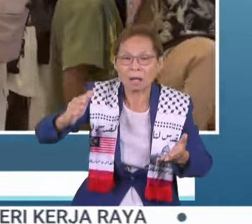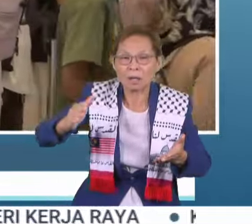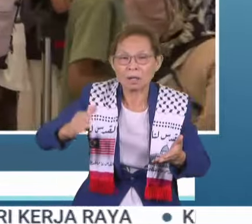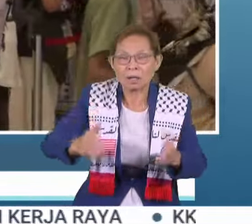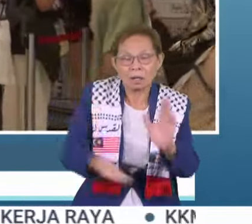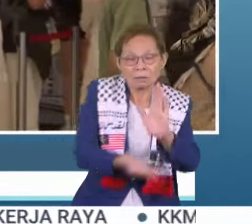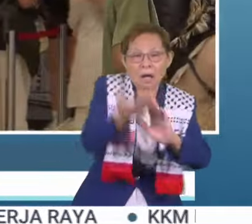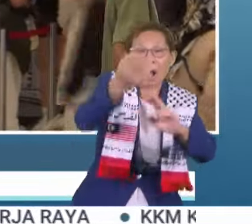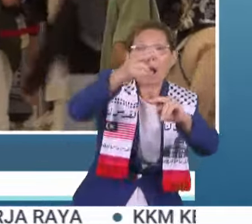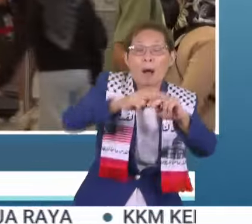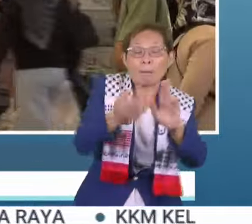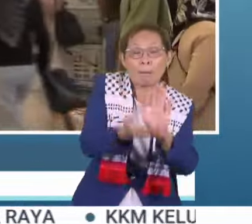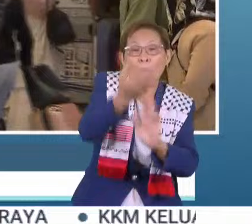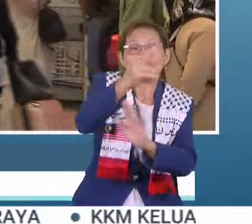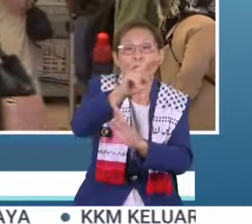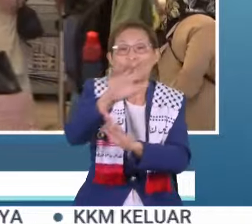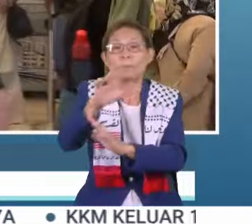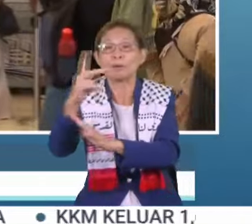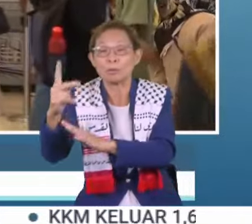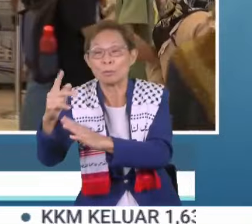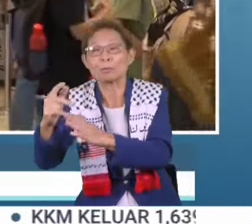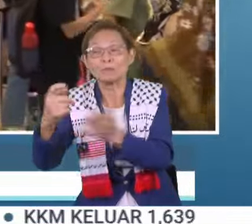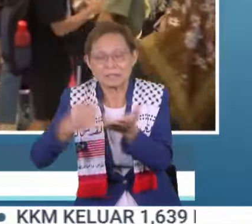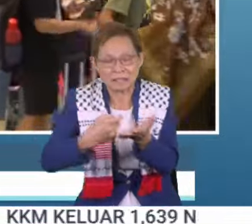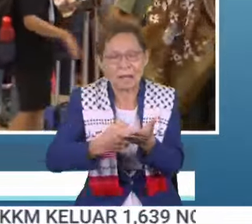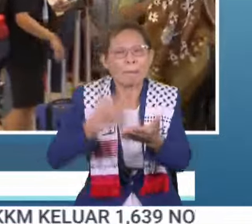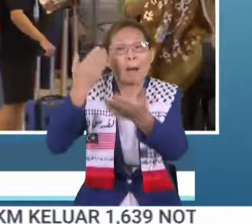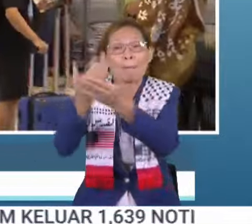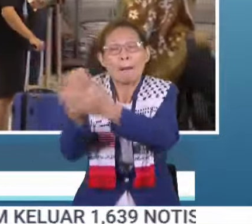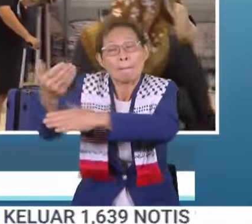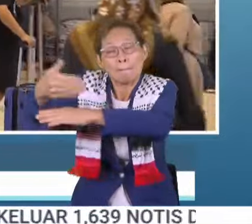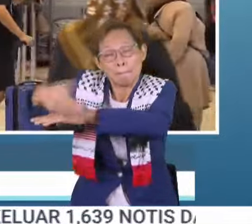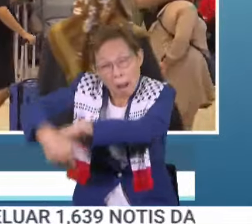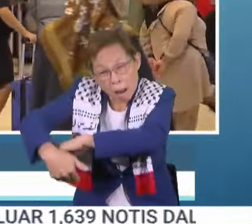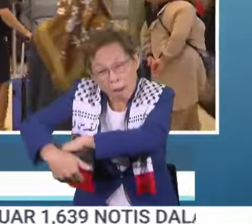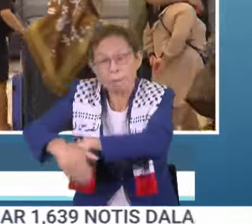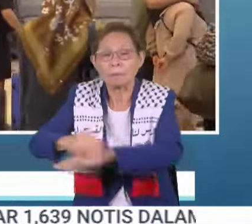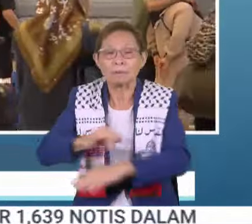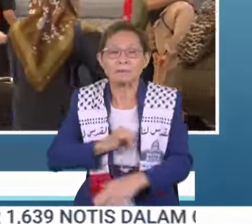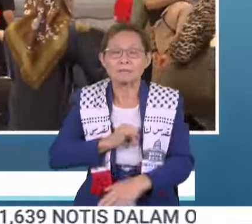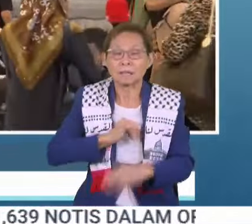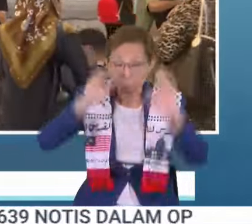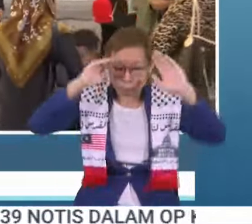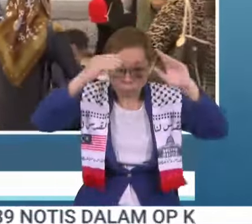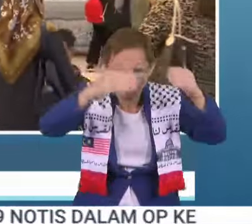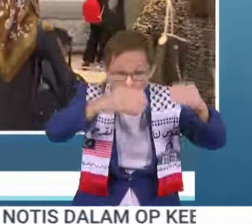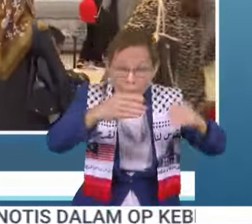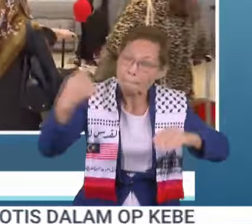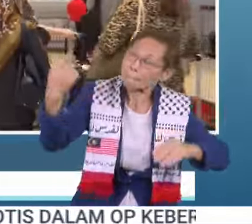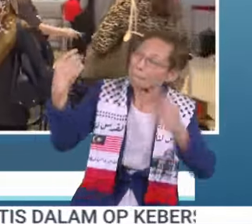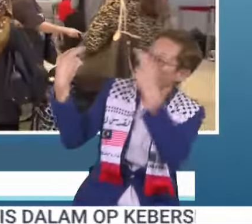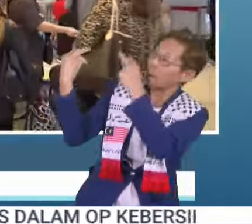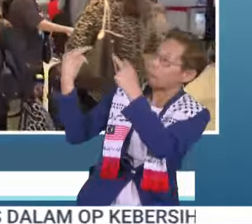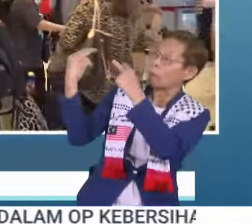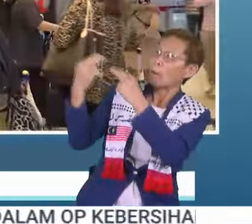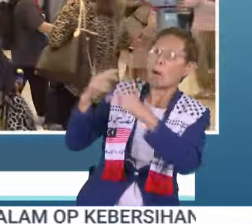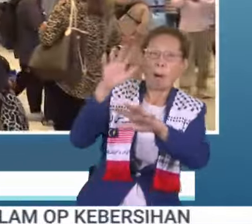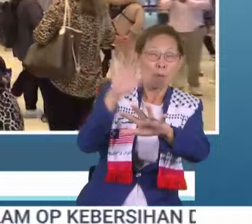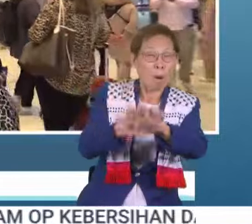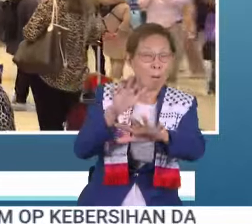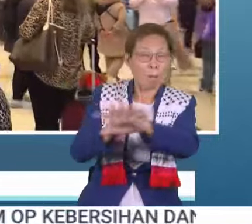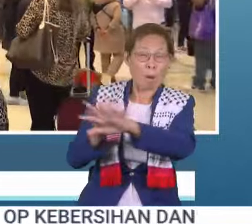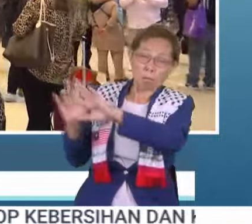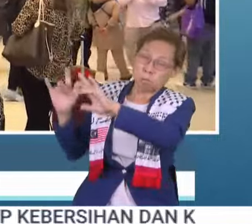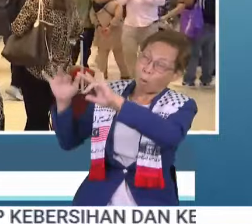kepada 25,000 tiket menjelang tengah malam nanti. Dan apa dapat diperhatikan di belakang saya ini, orang ramai mula hadir